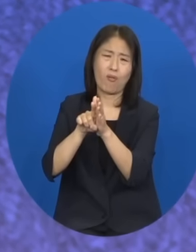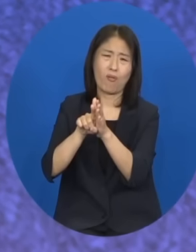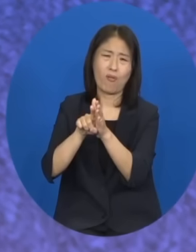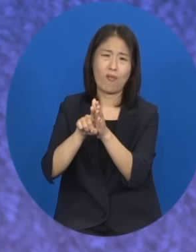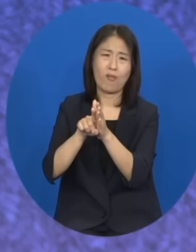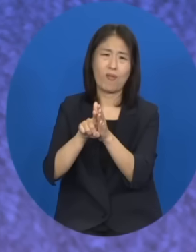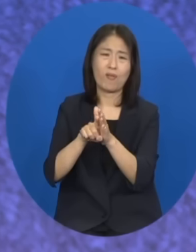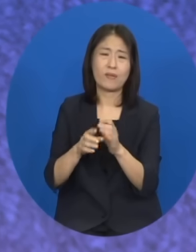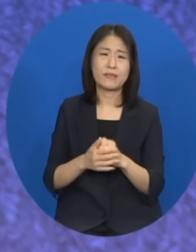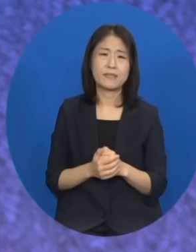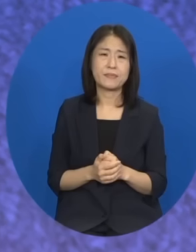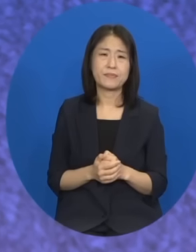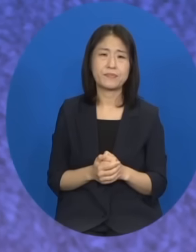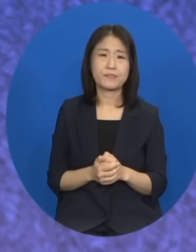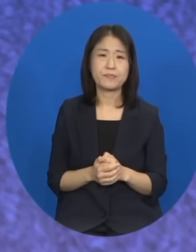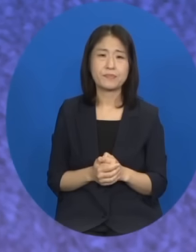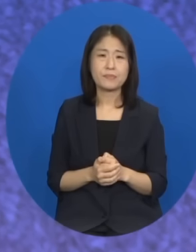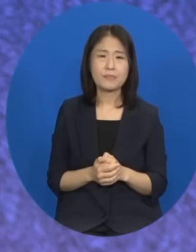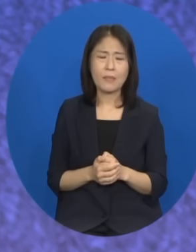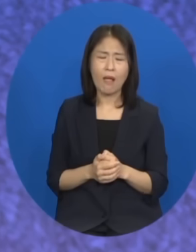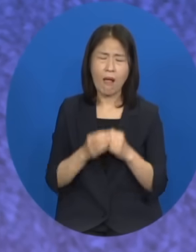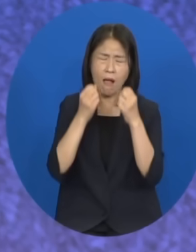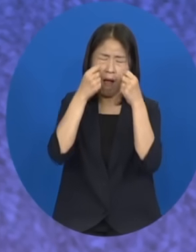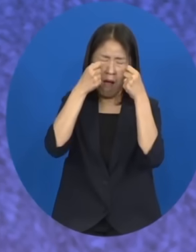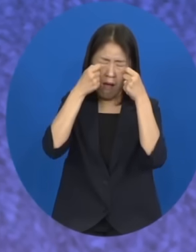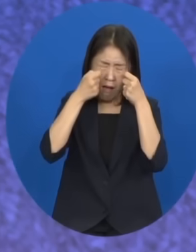제가 정말 너무나 눈물이 확